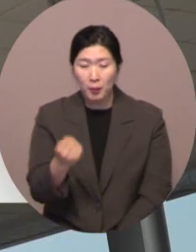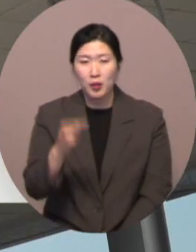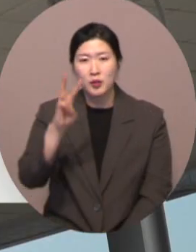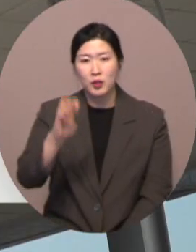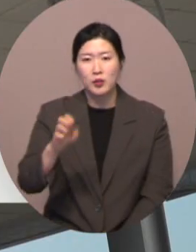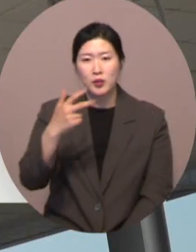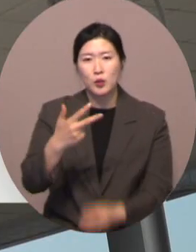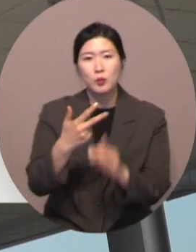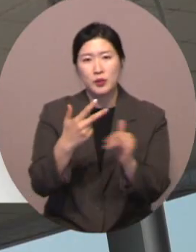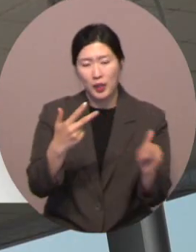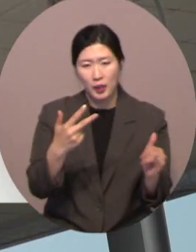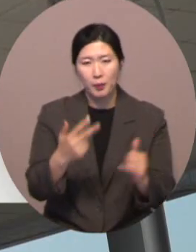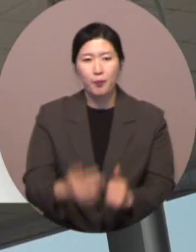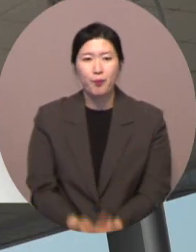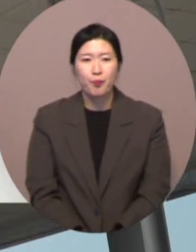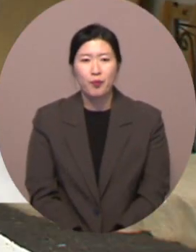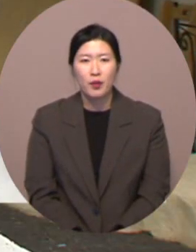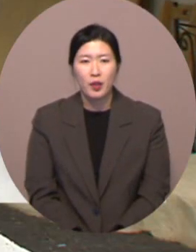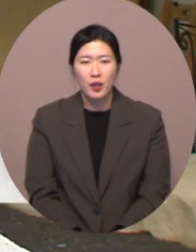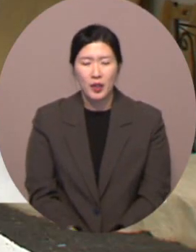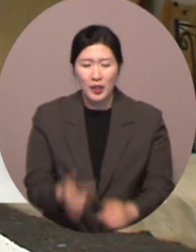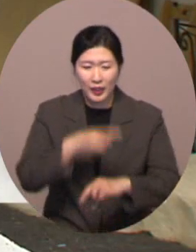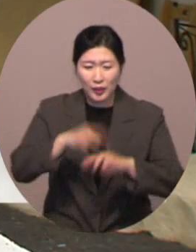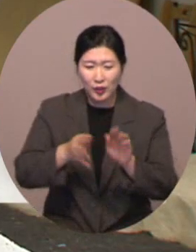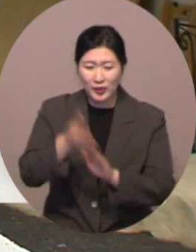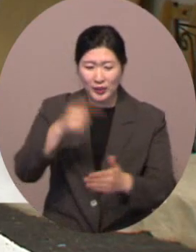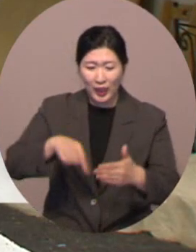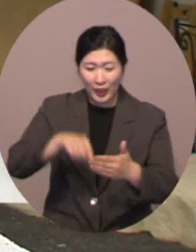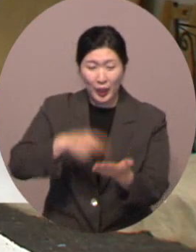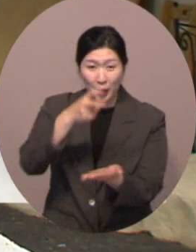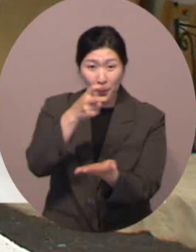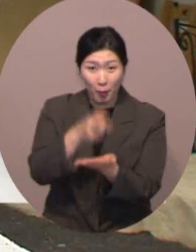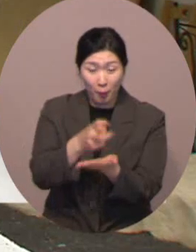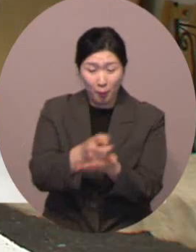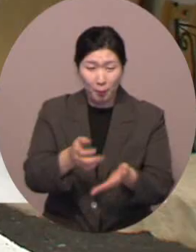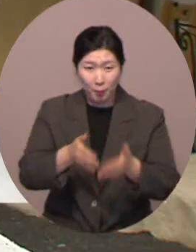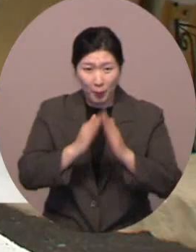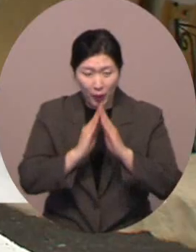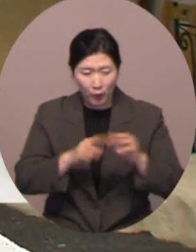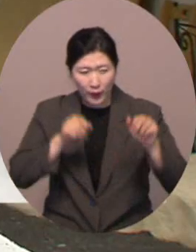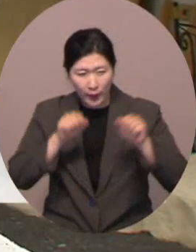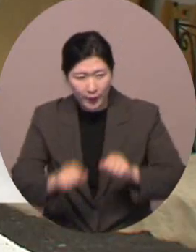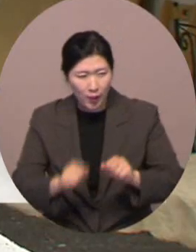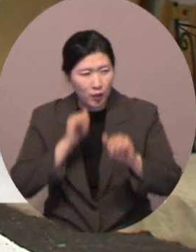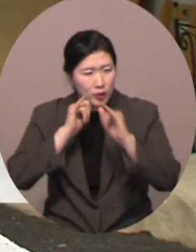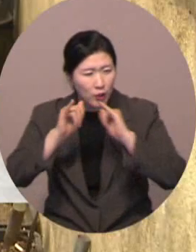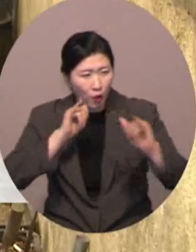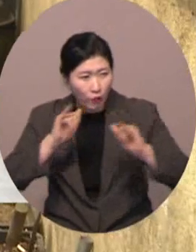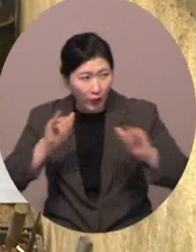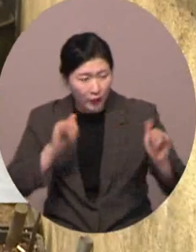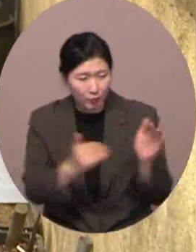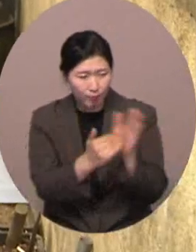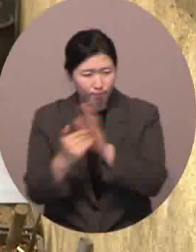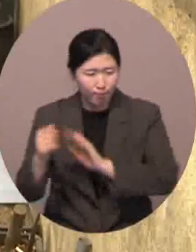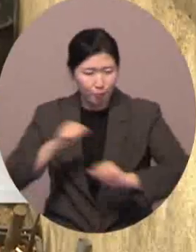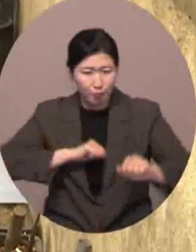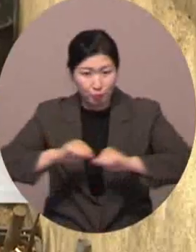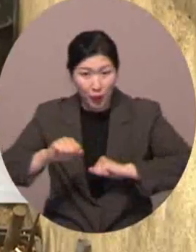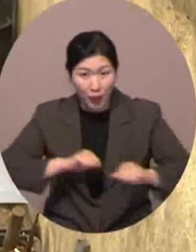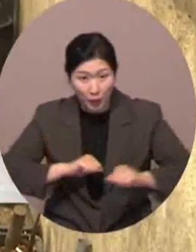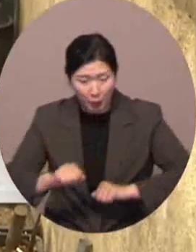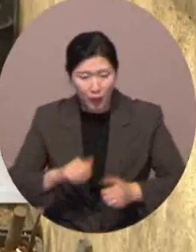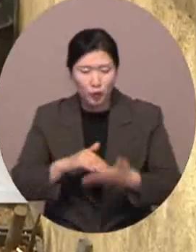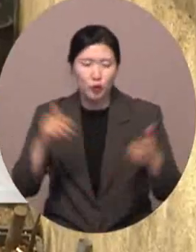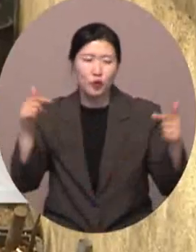됐습니다 대전시는 지원 조례를 만들어 실태를 조사하고 안부를 확인하는 등 예방 사업을 추진해